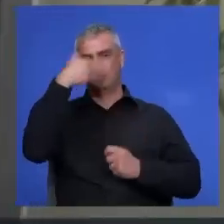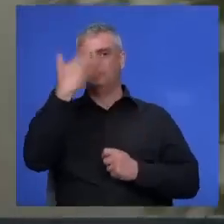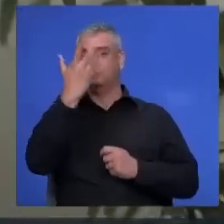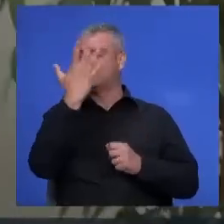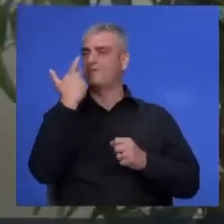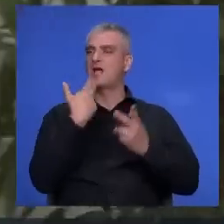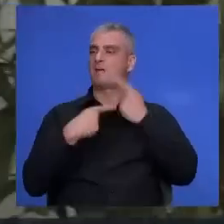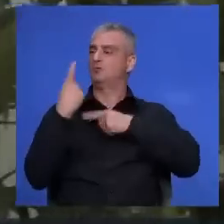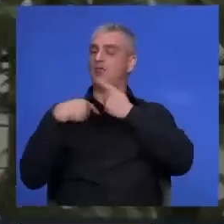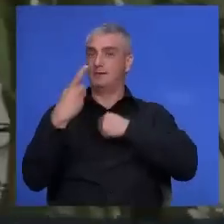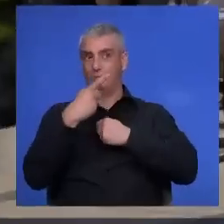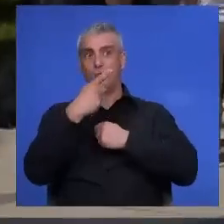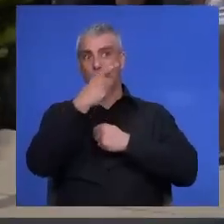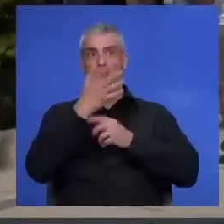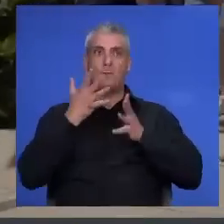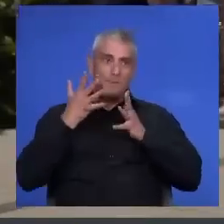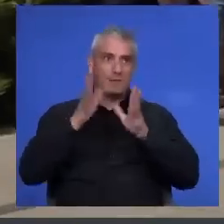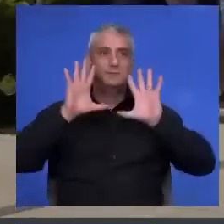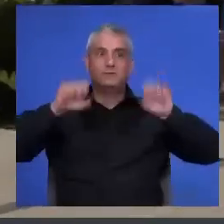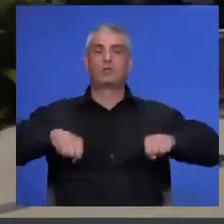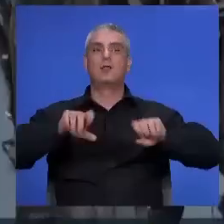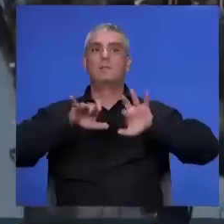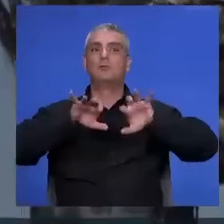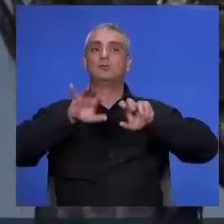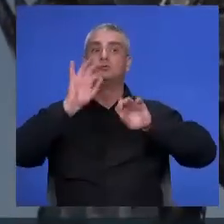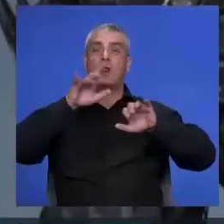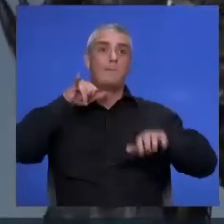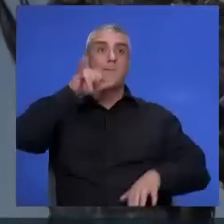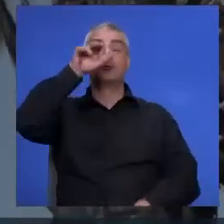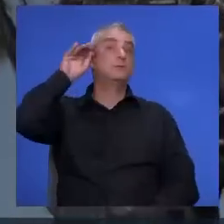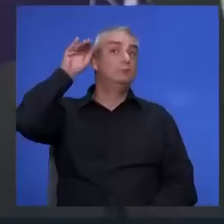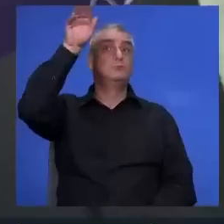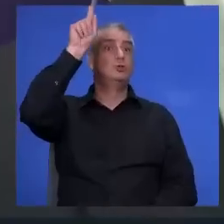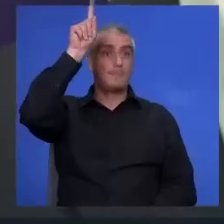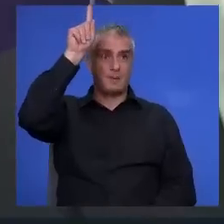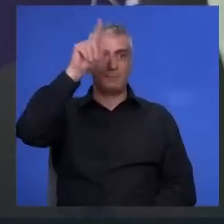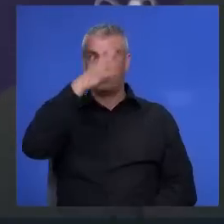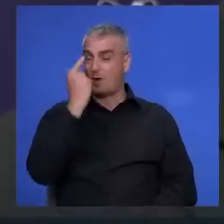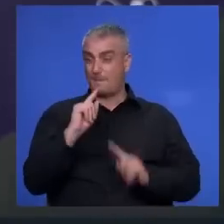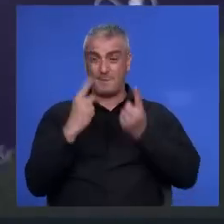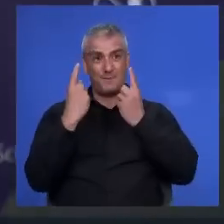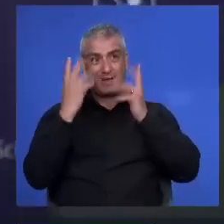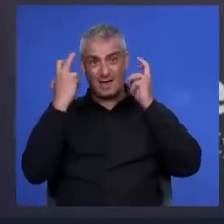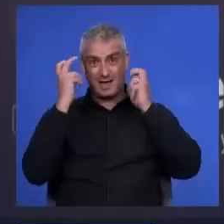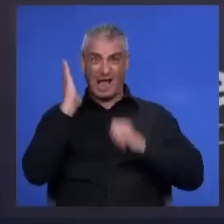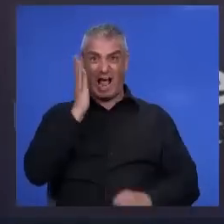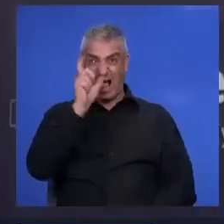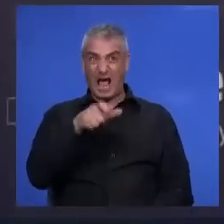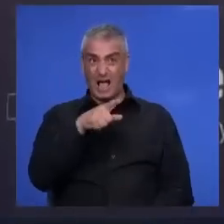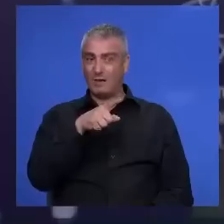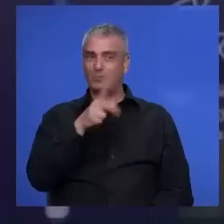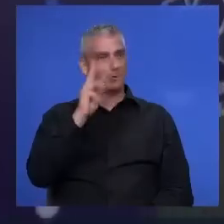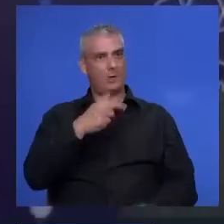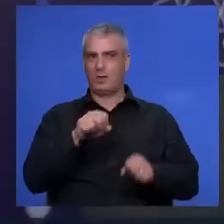זכה לפני שנים לאחר שפרץ והשתלט על מערכות מסוימות של מטוסים בשמיים. אם הוא היה במקרה מהרעים, היה